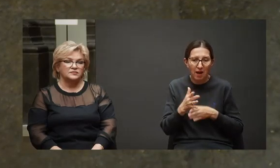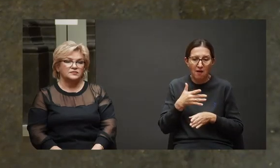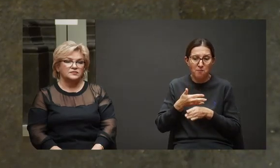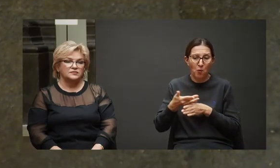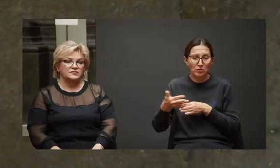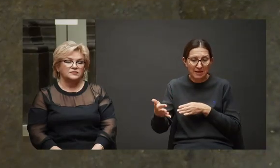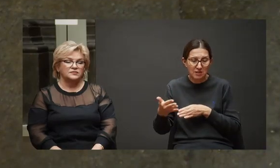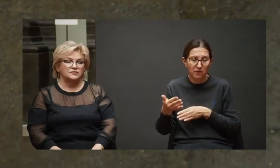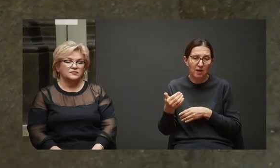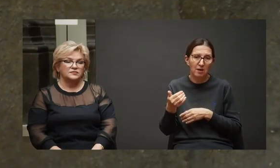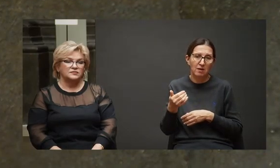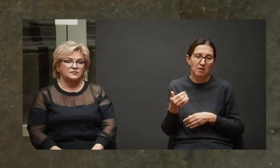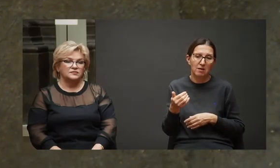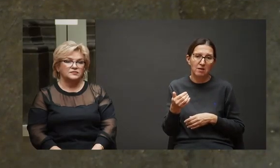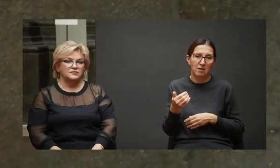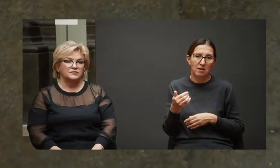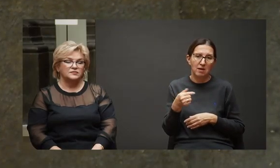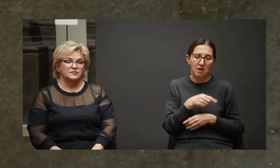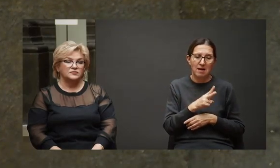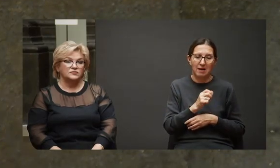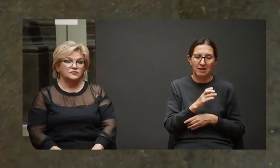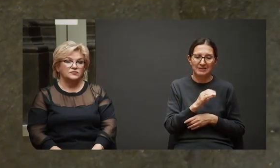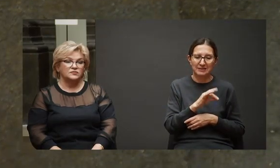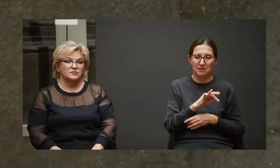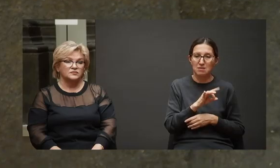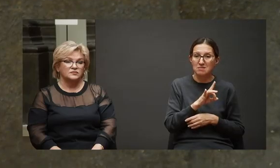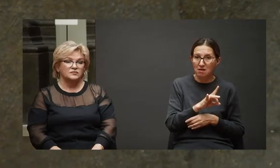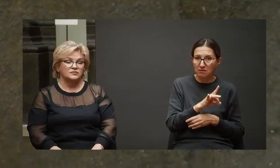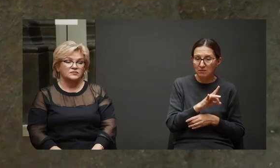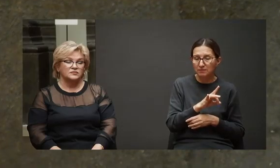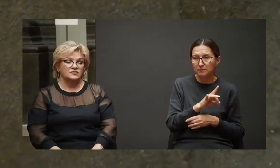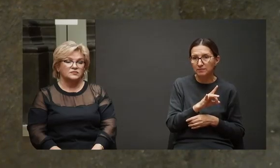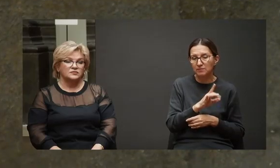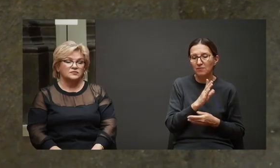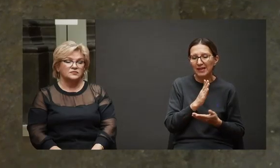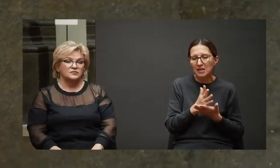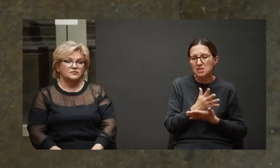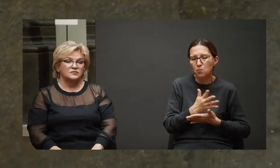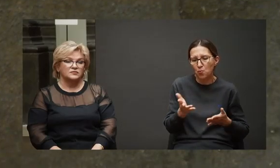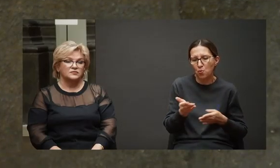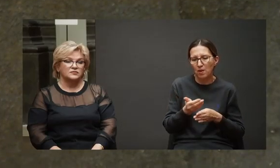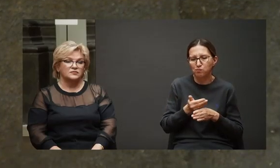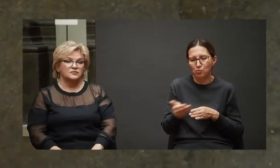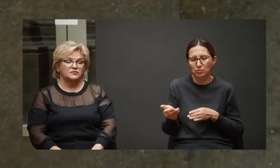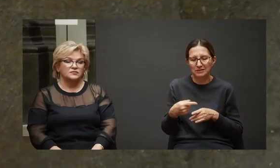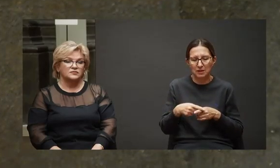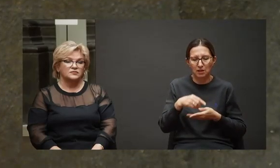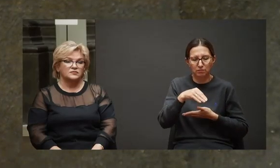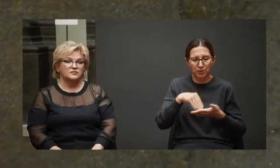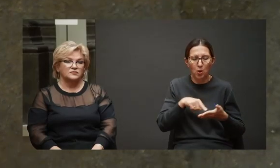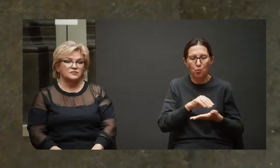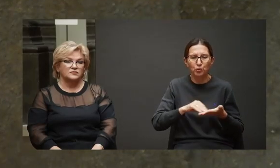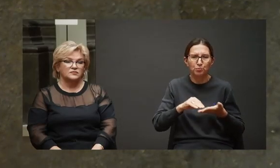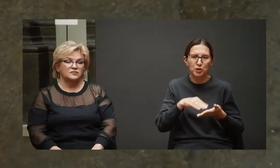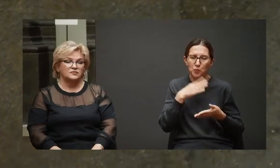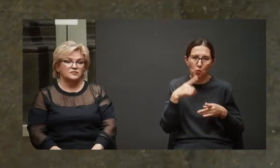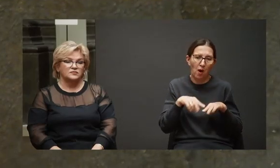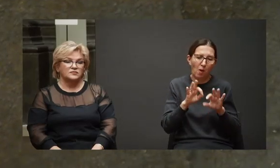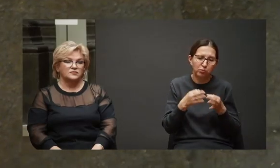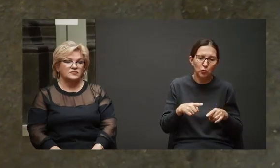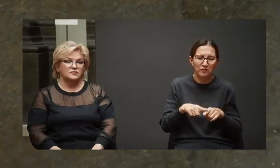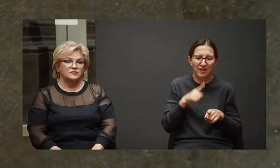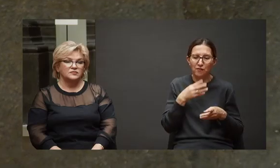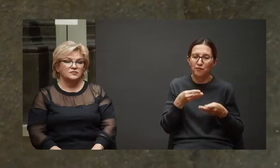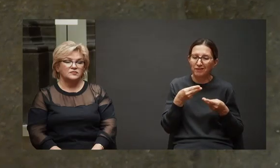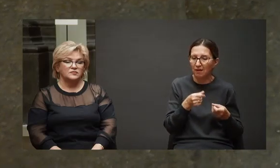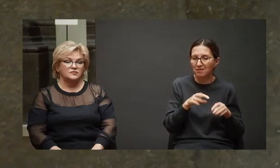как бы у Кассирера есть более поздние труды, где он пишет много об искусстве именно и о роли